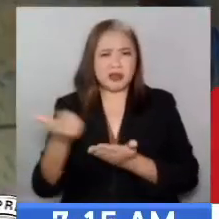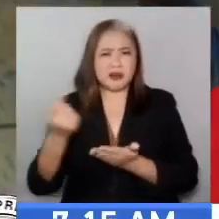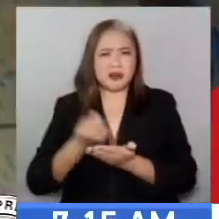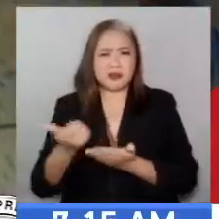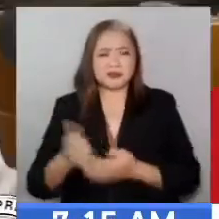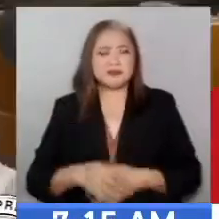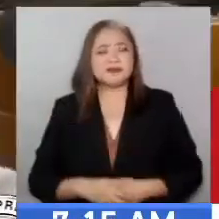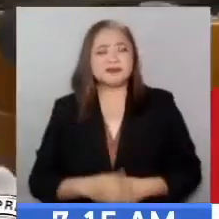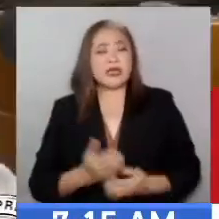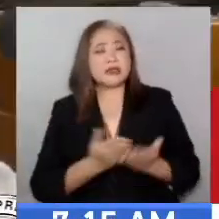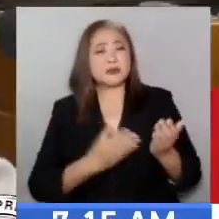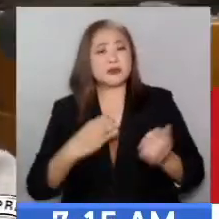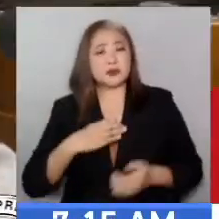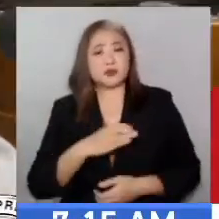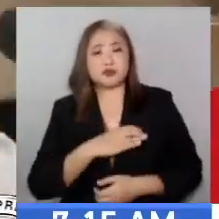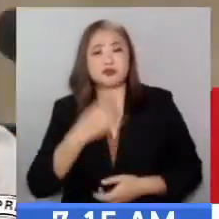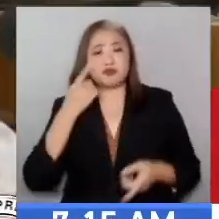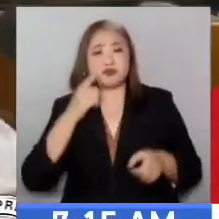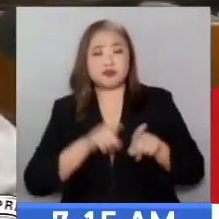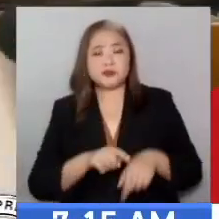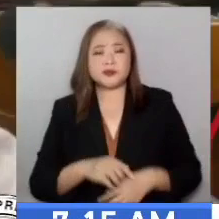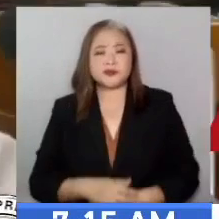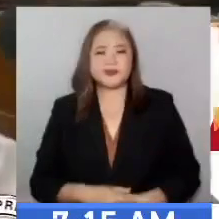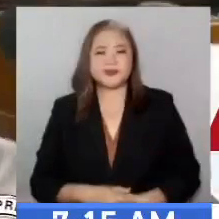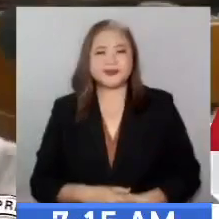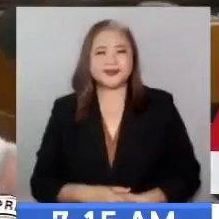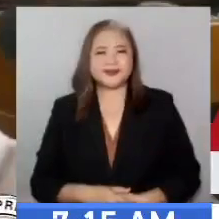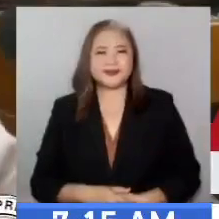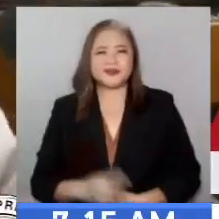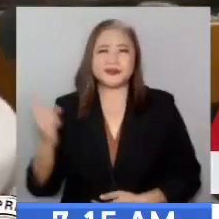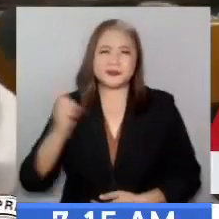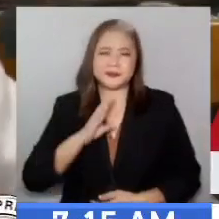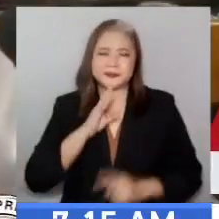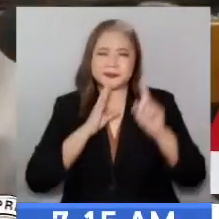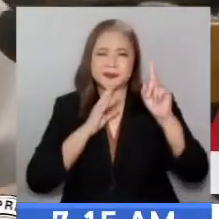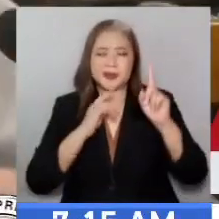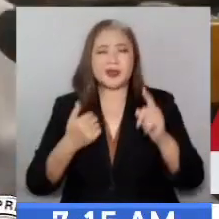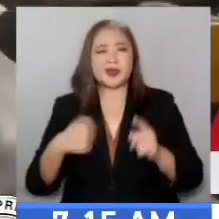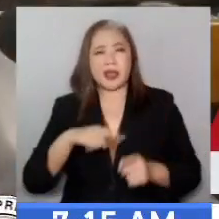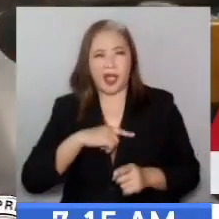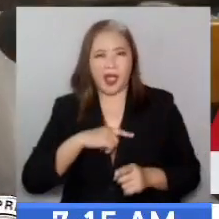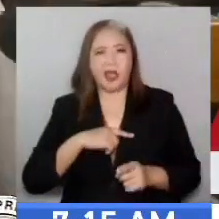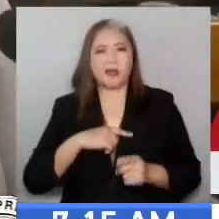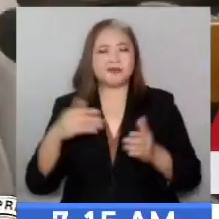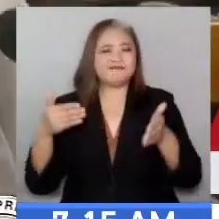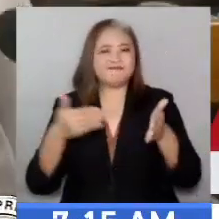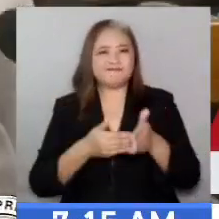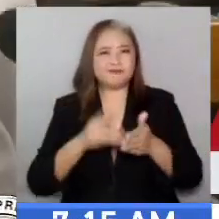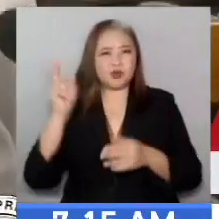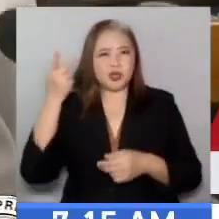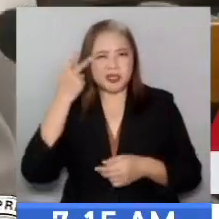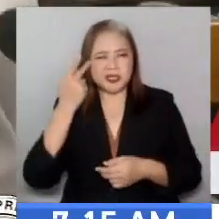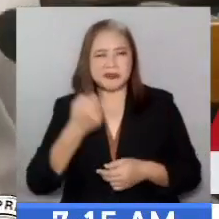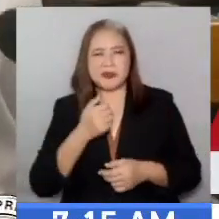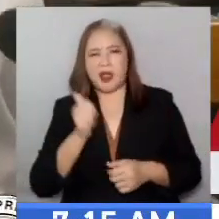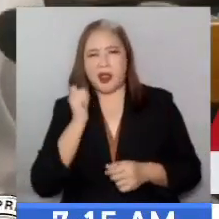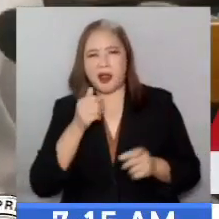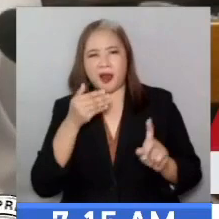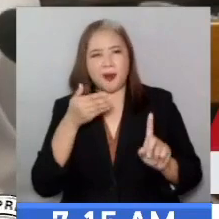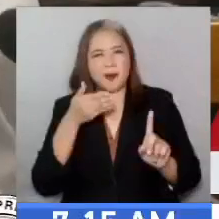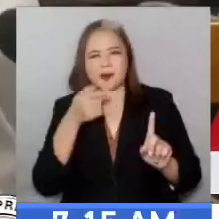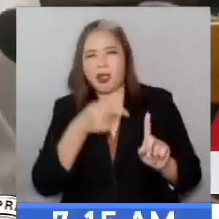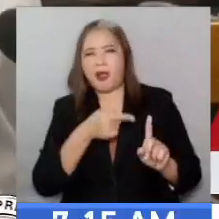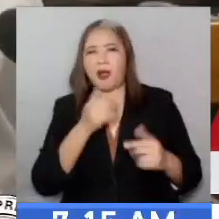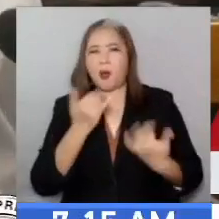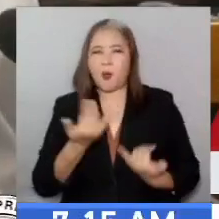congresista Dian dumar yung mga kalaban mo satika mga ao sasin na yung mgaing